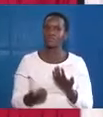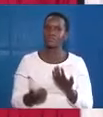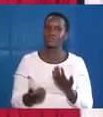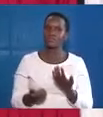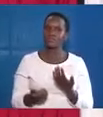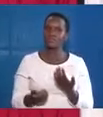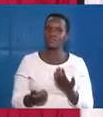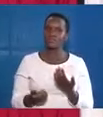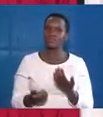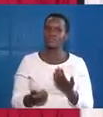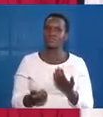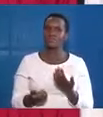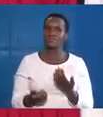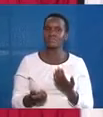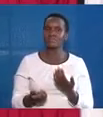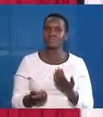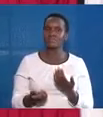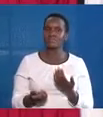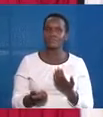tusiwe watu ambao